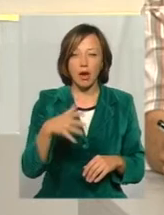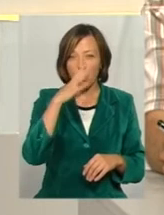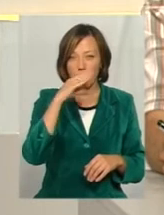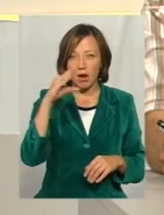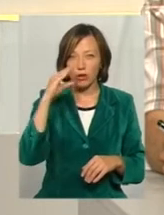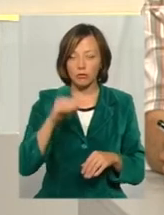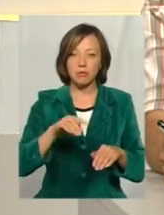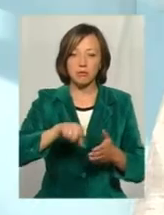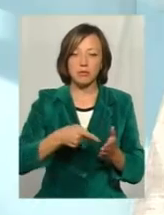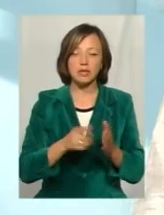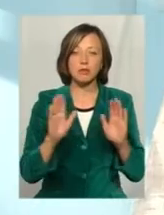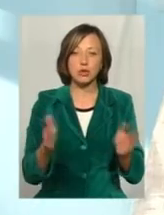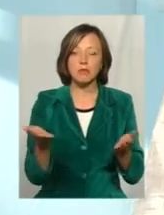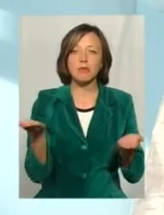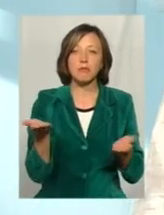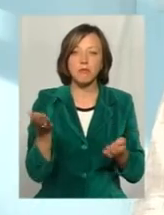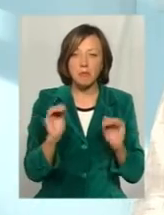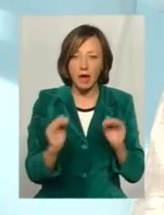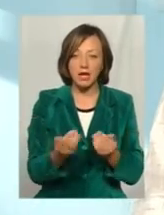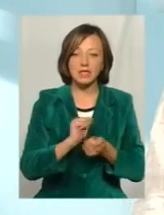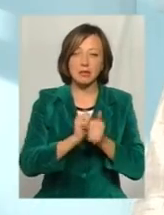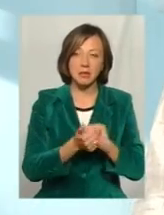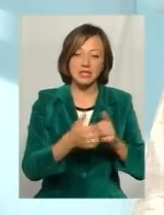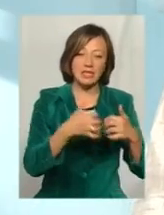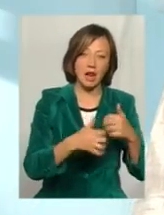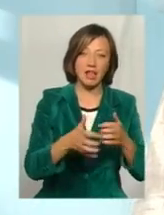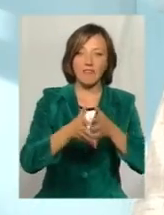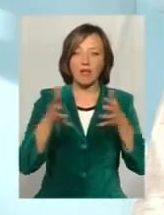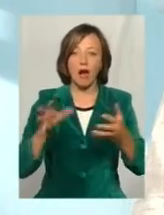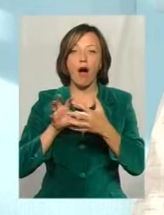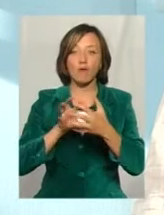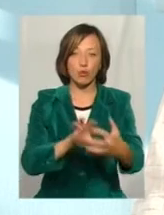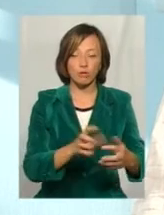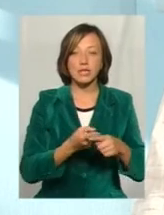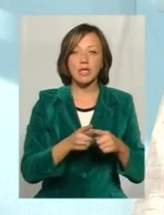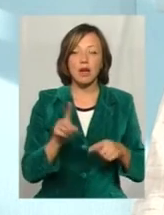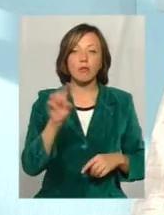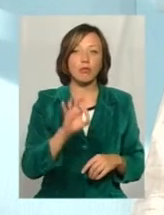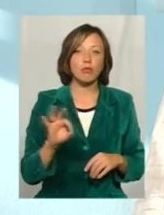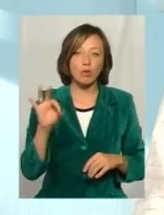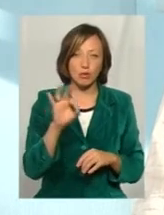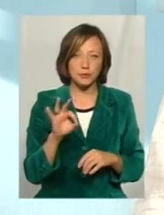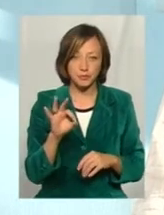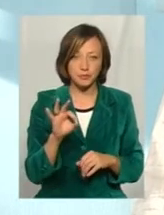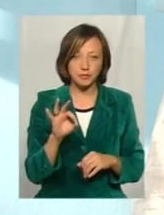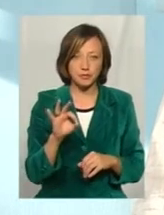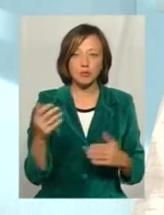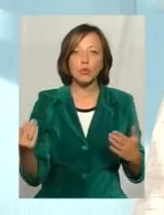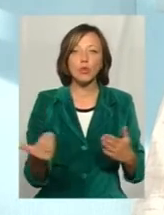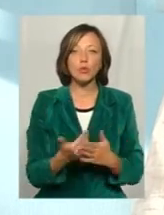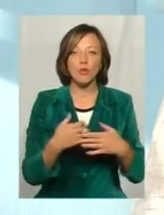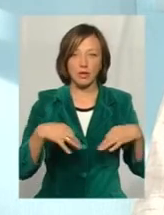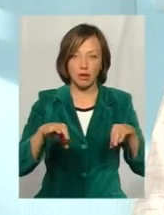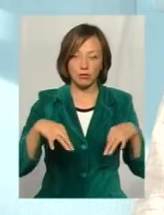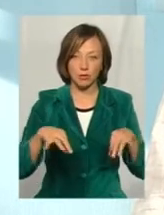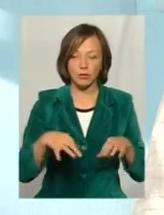50 маршруток в місті буде менше. І їх замінять середньогабаритні і великогабаритні автобуси. Це те, що стосується оновлення